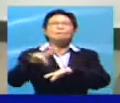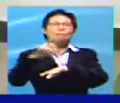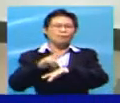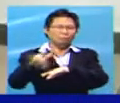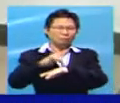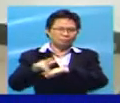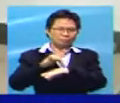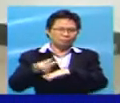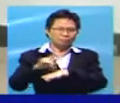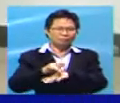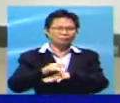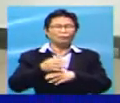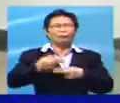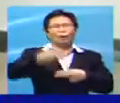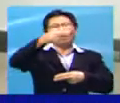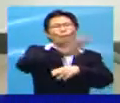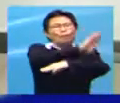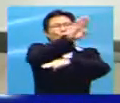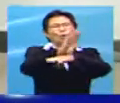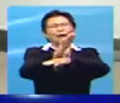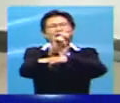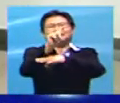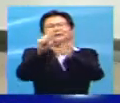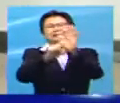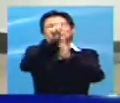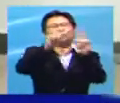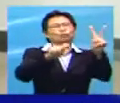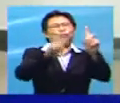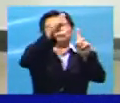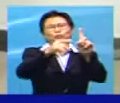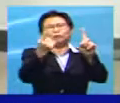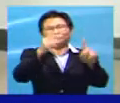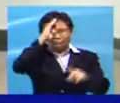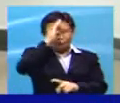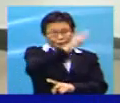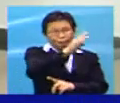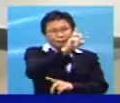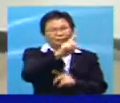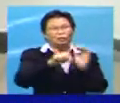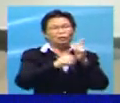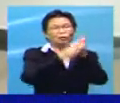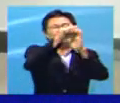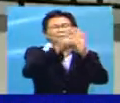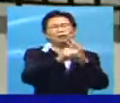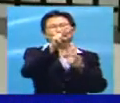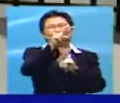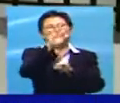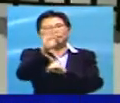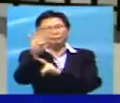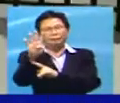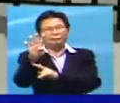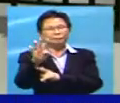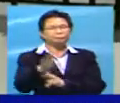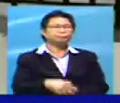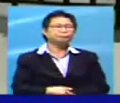Homes Resort Bukit Tinggi 21 Januari lepas. Pendakwaan dibuat mengikut Seksyen 294A